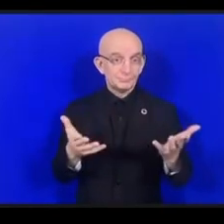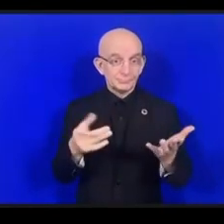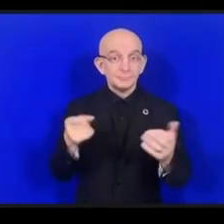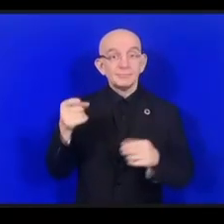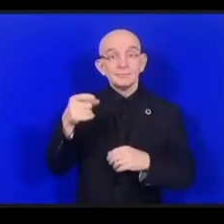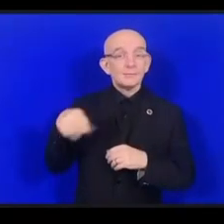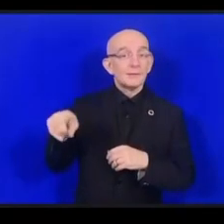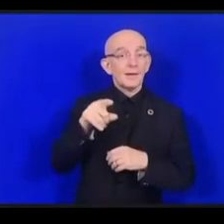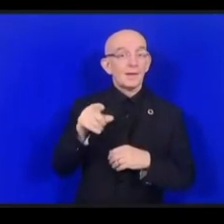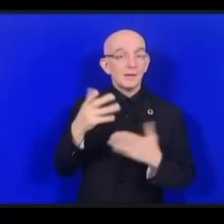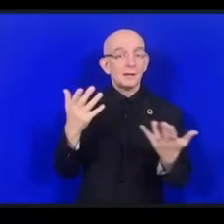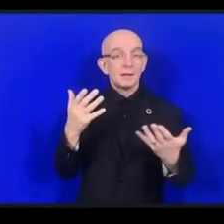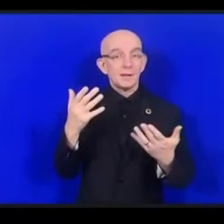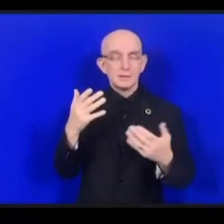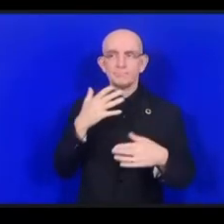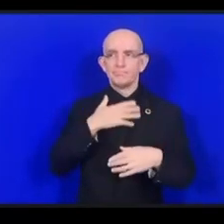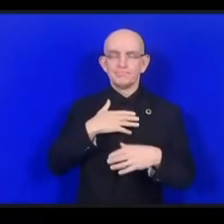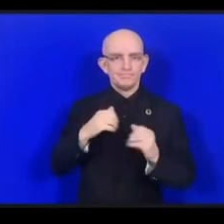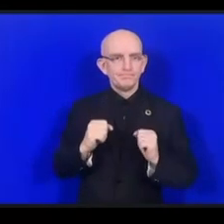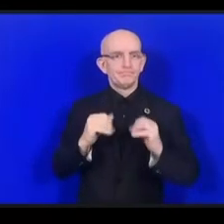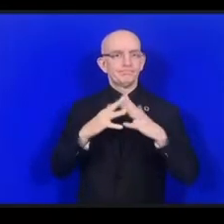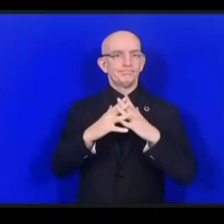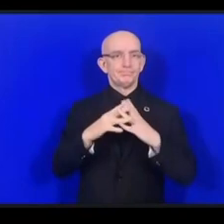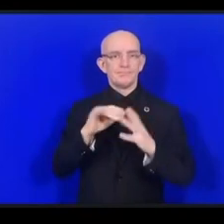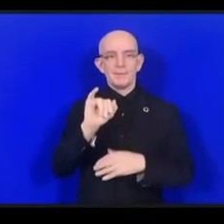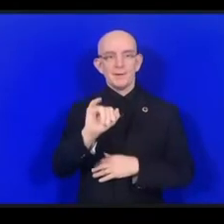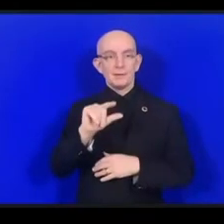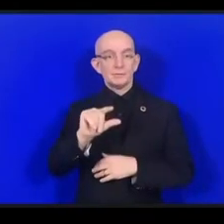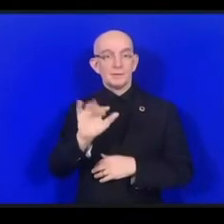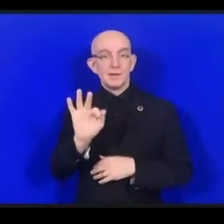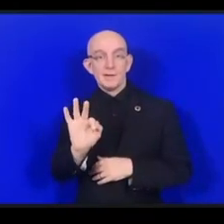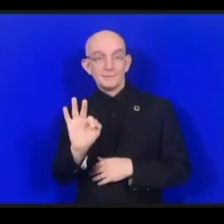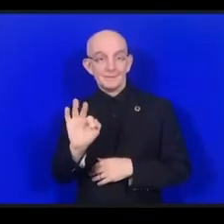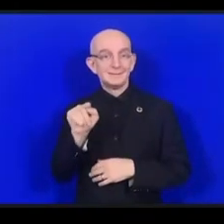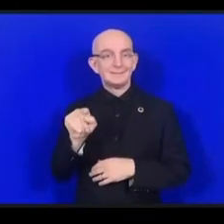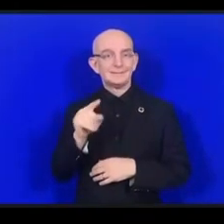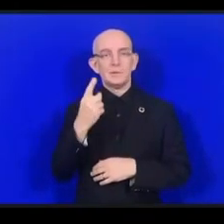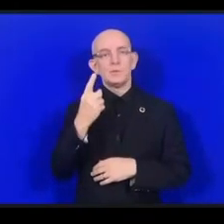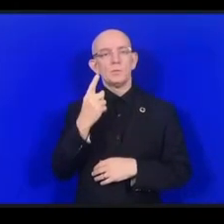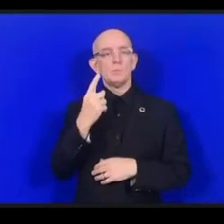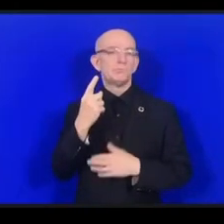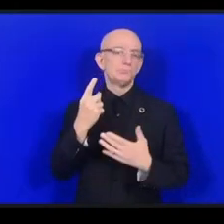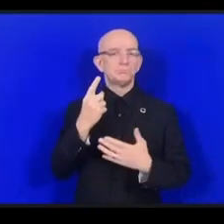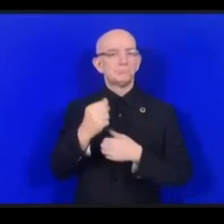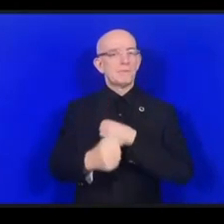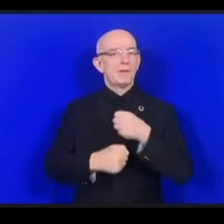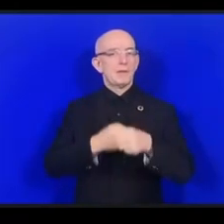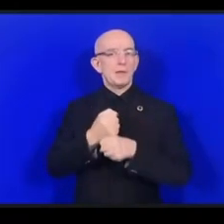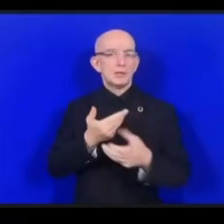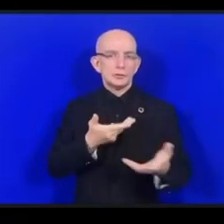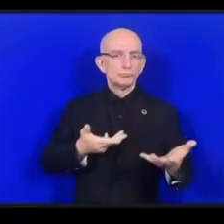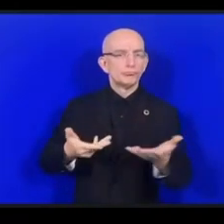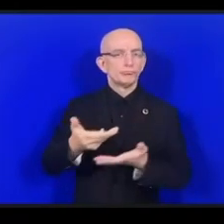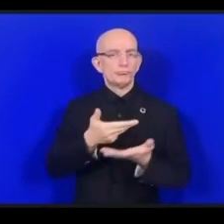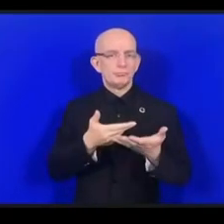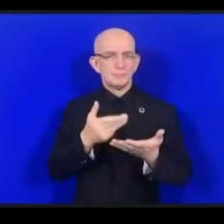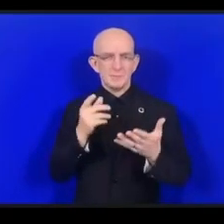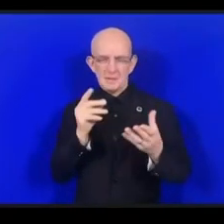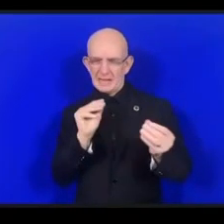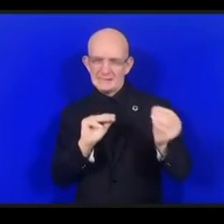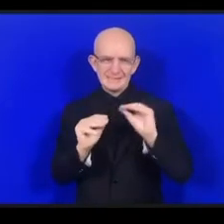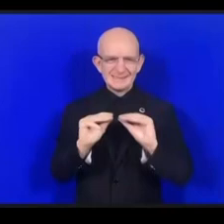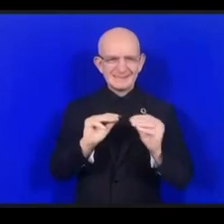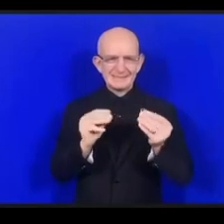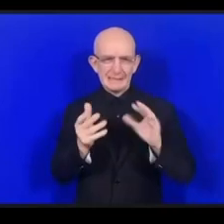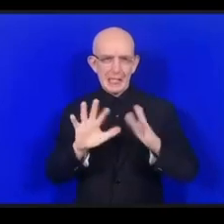年全年无休都要开展工作，那有的人就不喜欢这个。他说，那我们是不是可以有一个